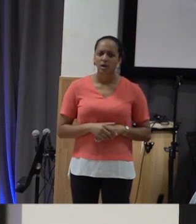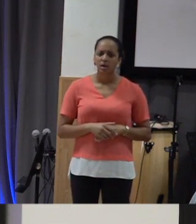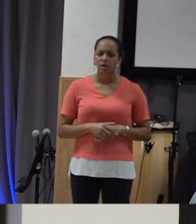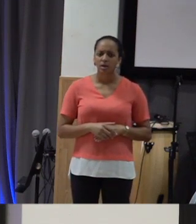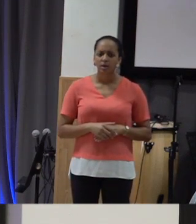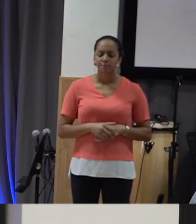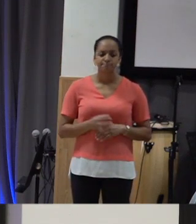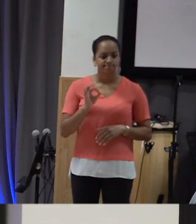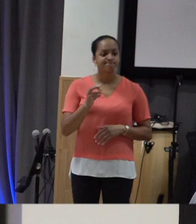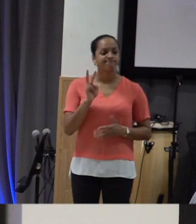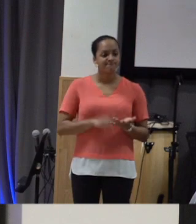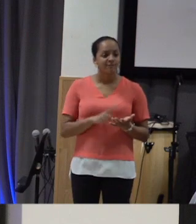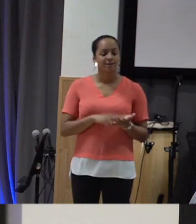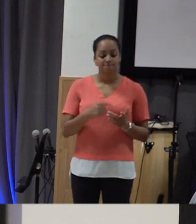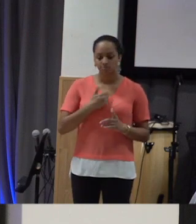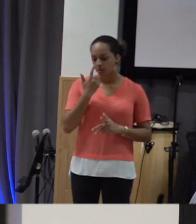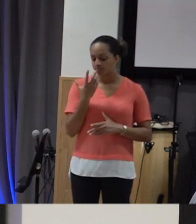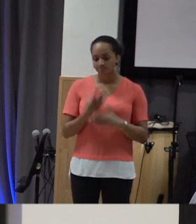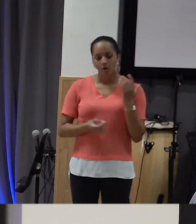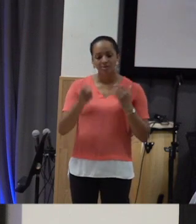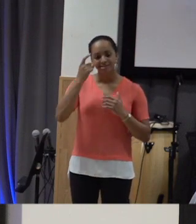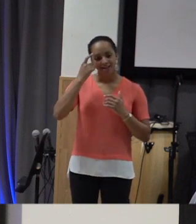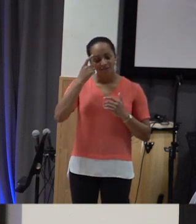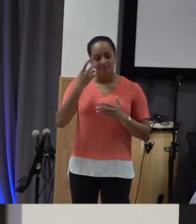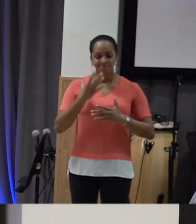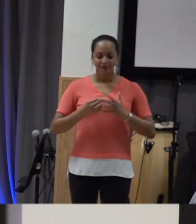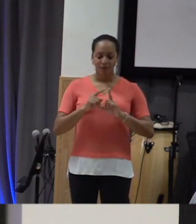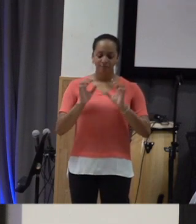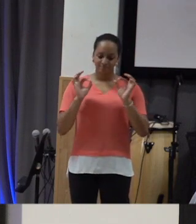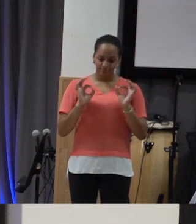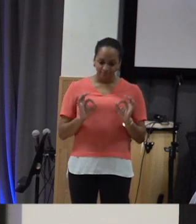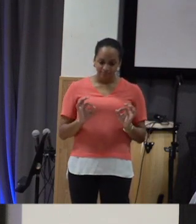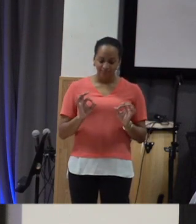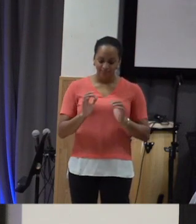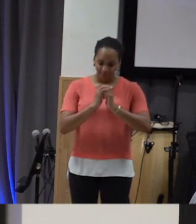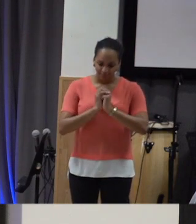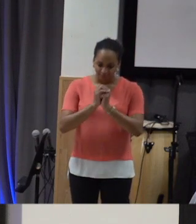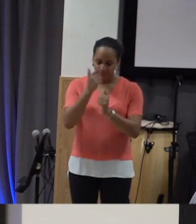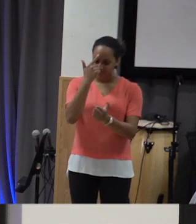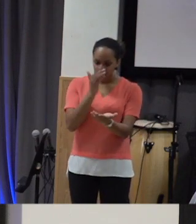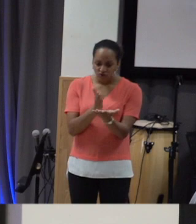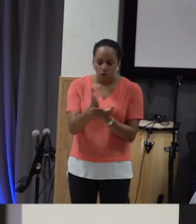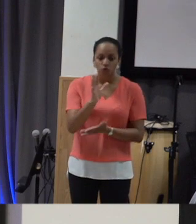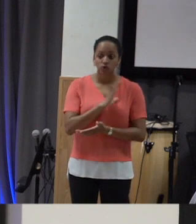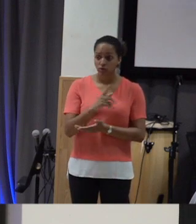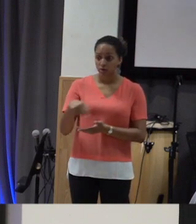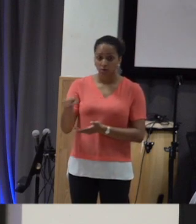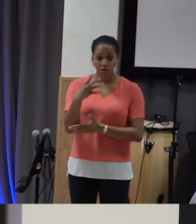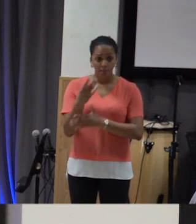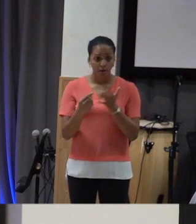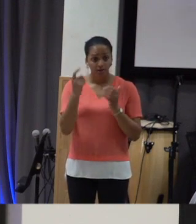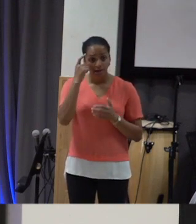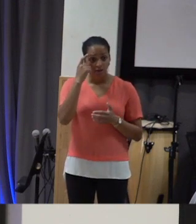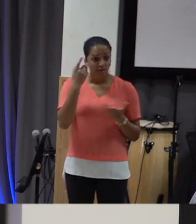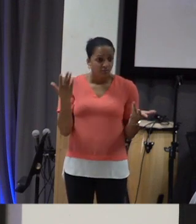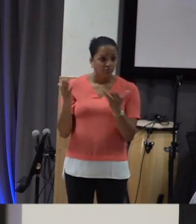Reconnaître notre manque de sagesse, bien-aimé, c'est une très bonne chose. Et c'est un problème très simple à résoudre. Tu manques de sagesse? Tu la